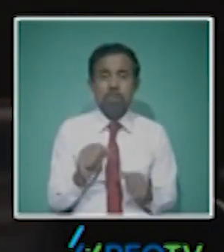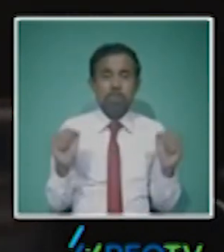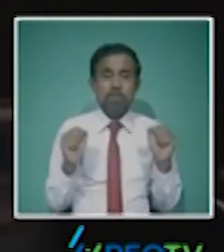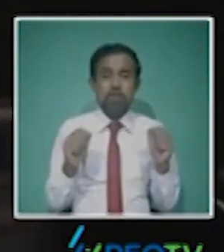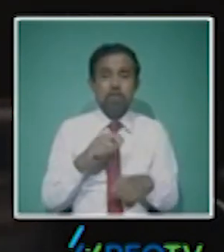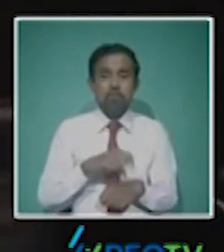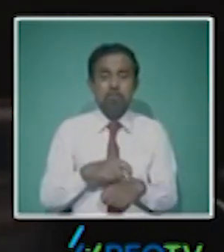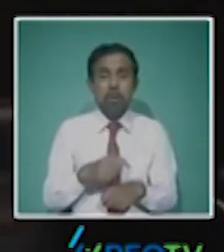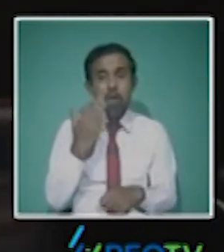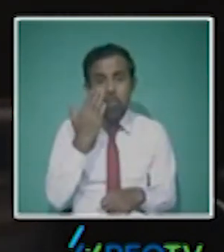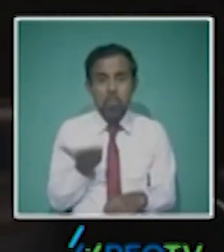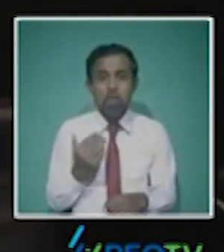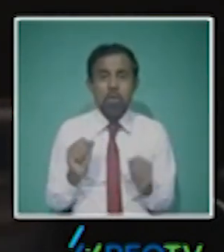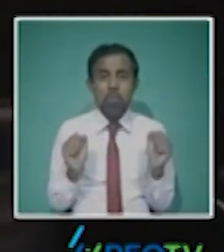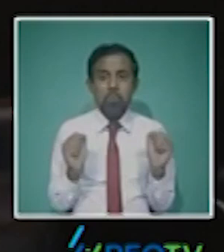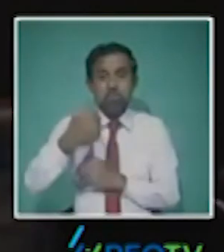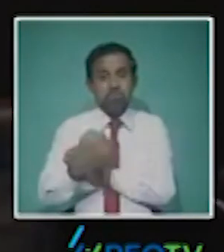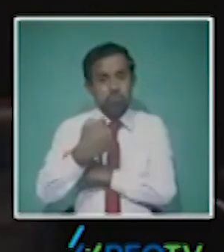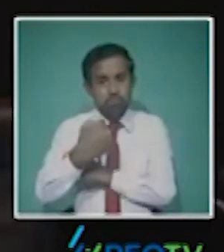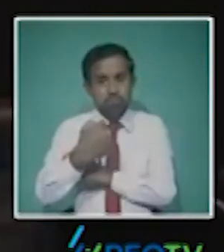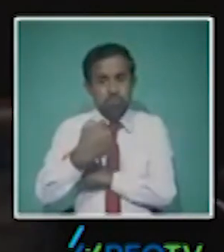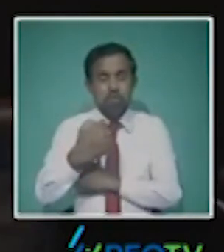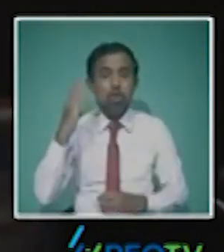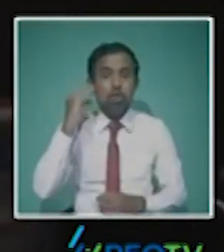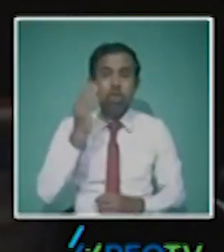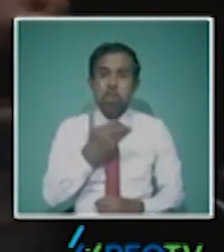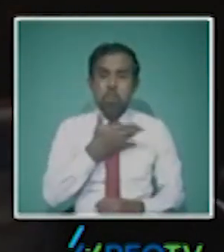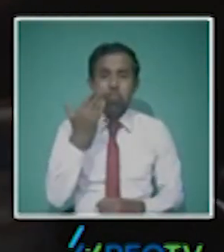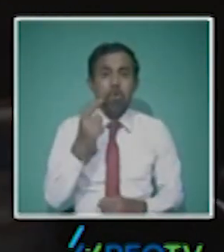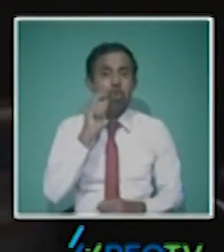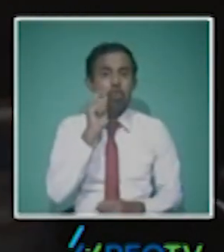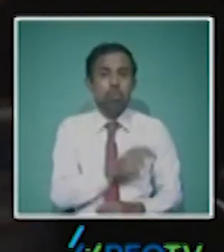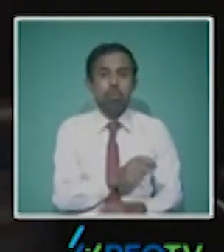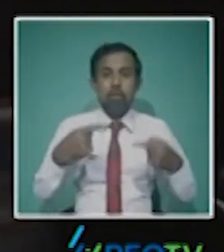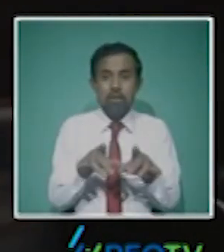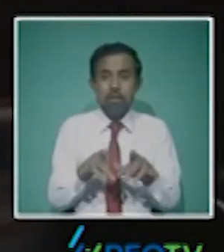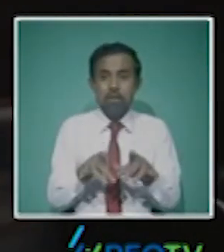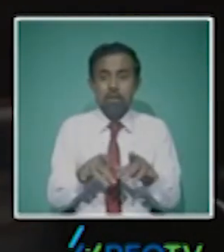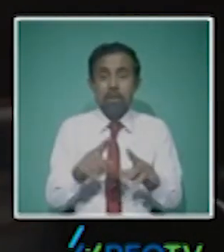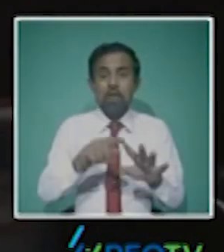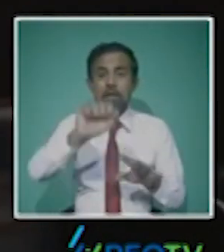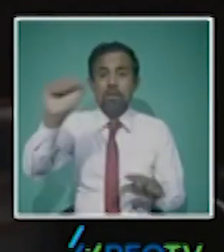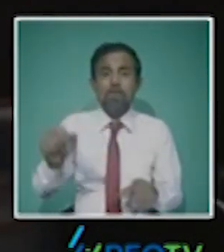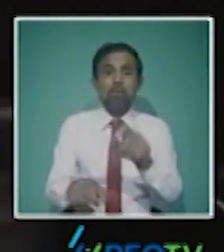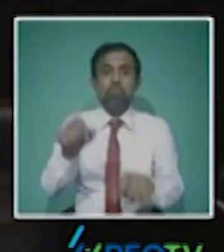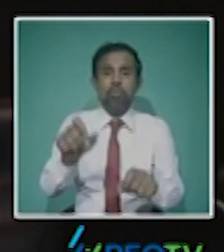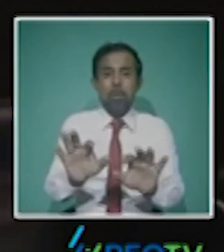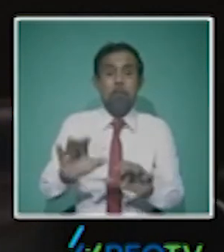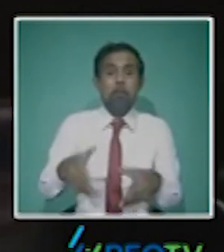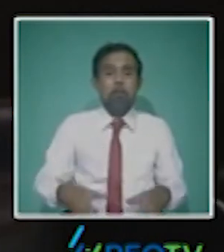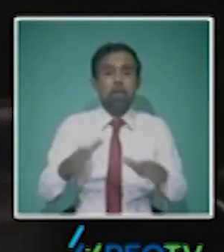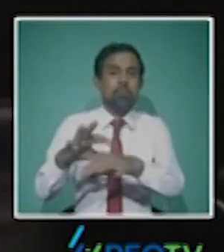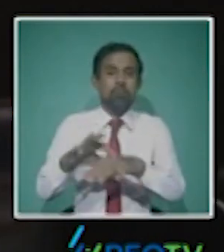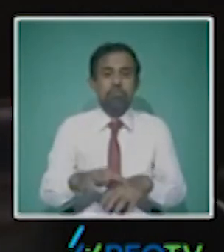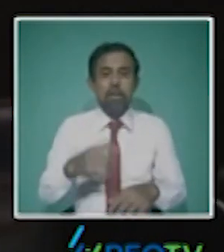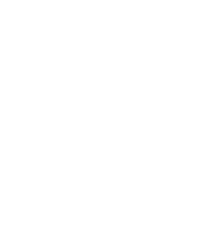කාලෙට කොහොමද මුහුණ දෙන්නේ කියලා බයෙන් තැතිගෙනලා ඉන්නේ. රුසියාවට පුළුවන් යුක්‍රේනෙත් එක්ක සටන් කරන ගමන් යුරෝපයේ මිනිස්සුව පාරට ගෙන්නන්න